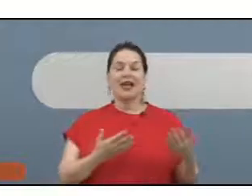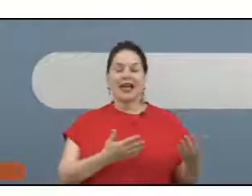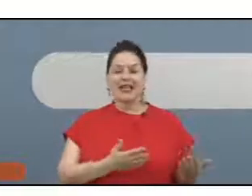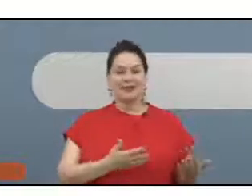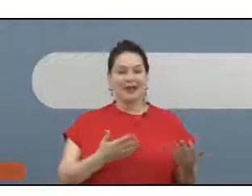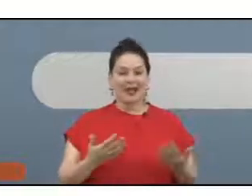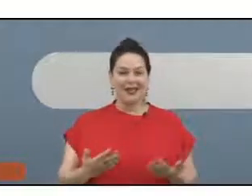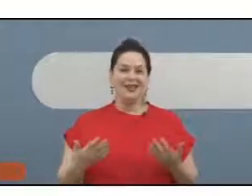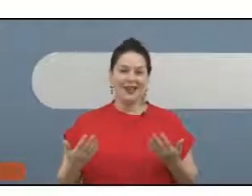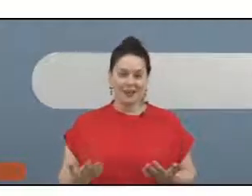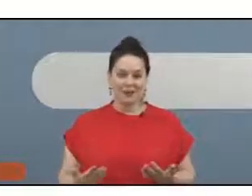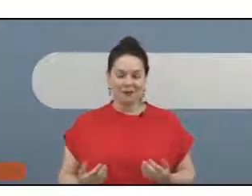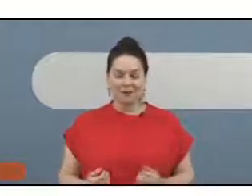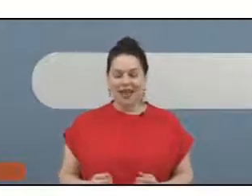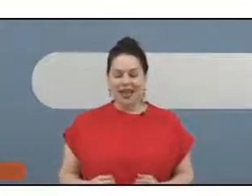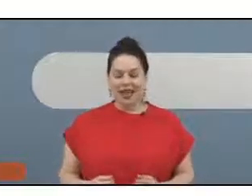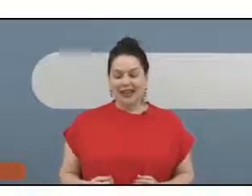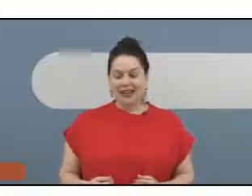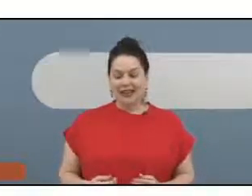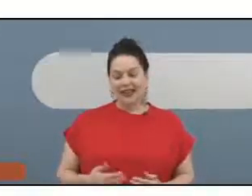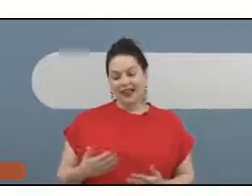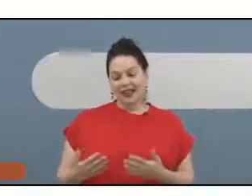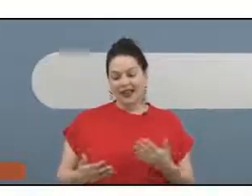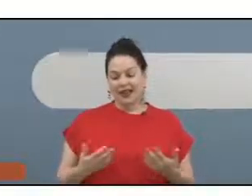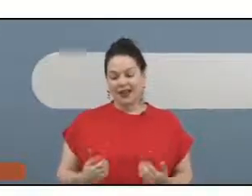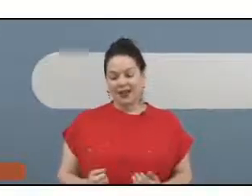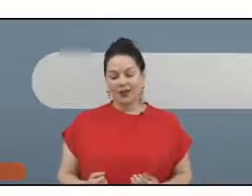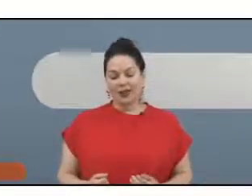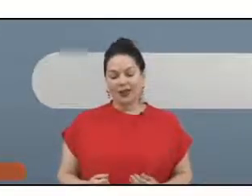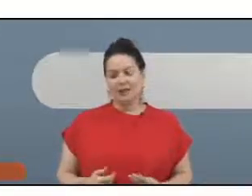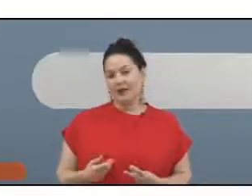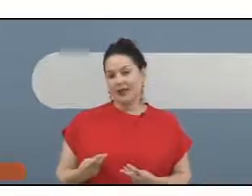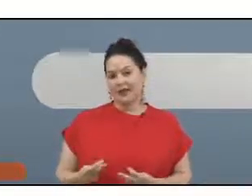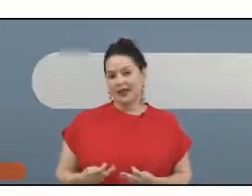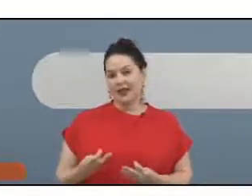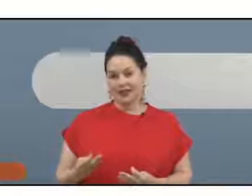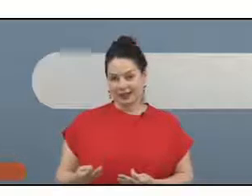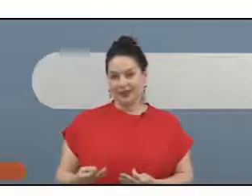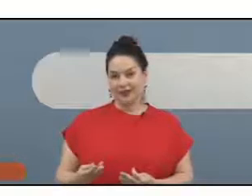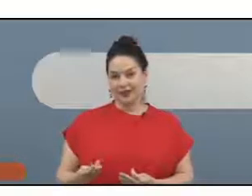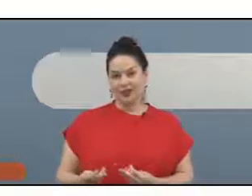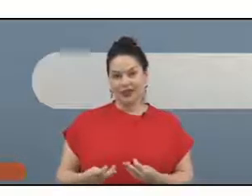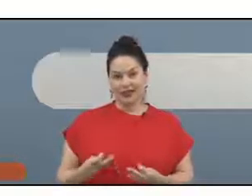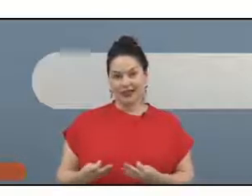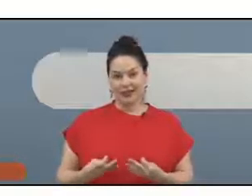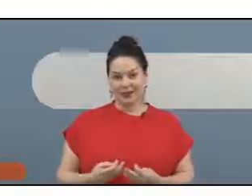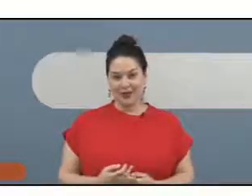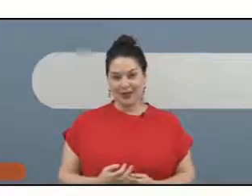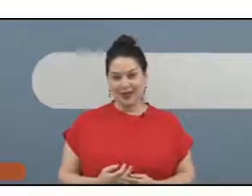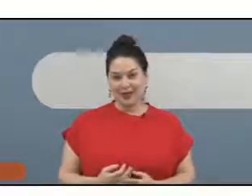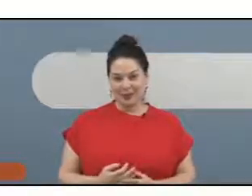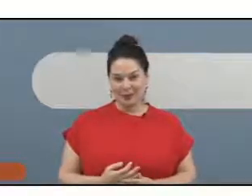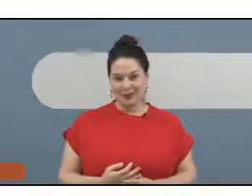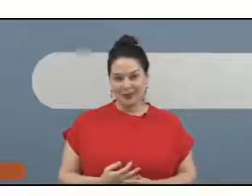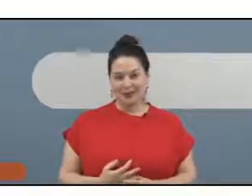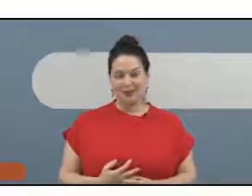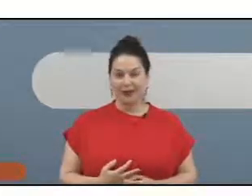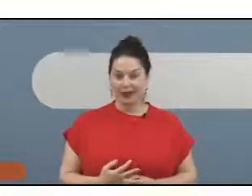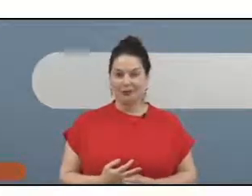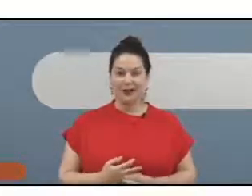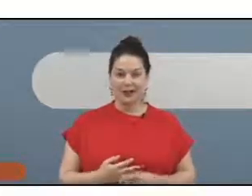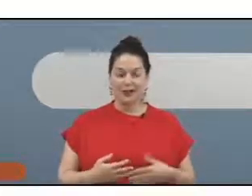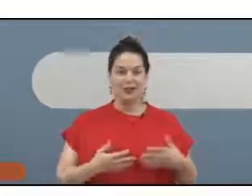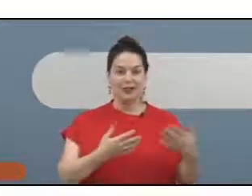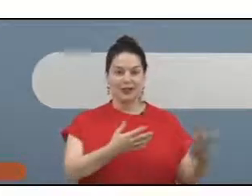רוצה מאז ועד היום. אז אנחנו רואים גם את דווינצ'י שסרטט כל מיני